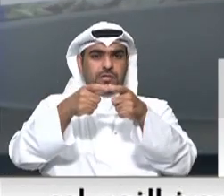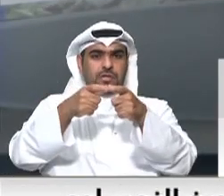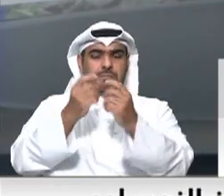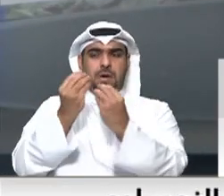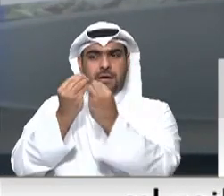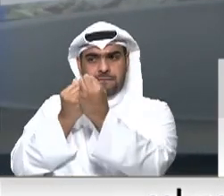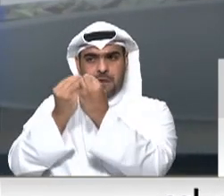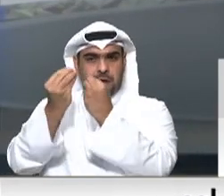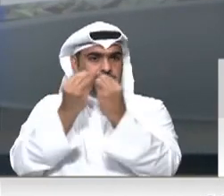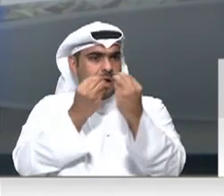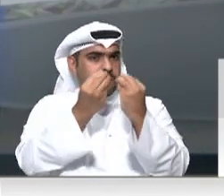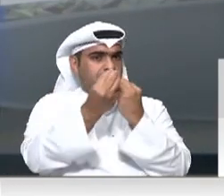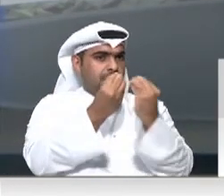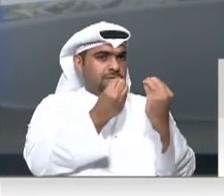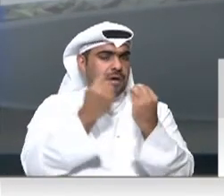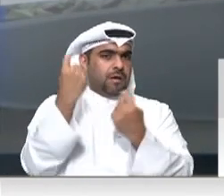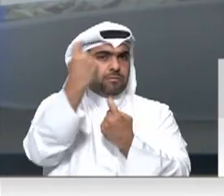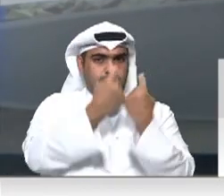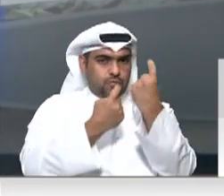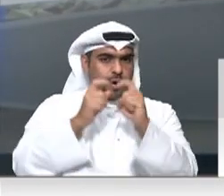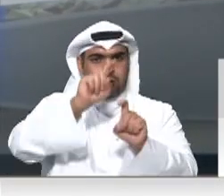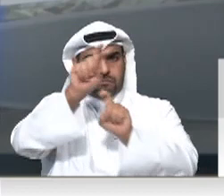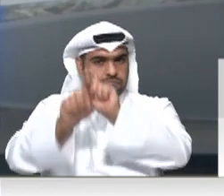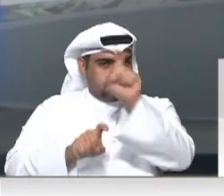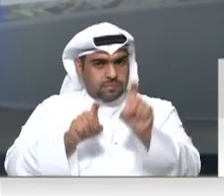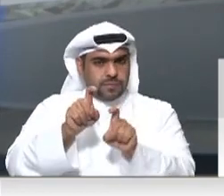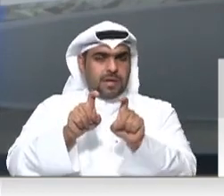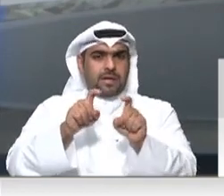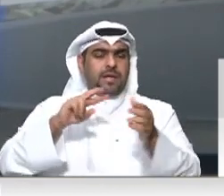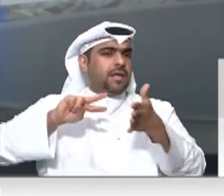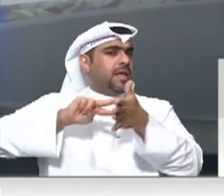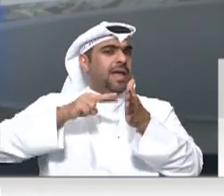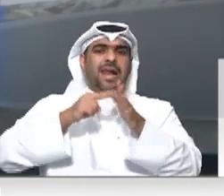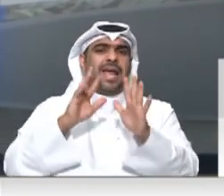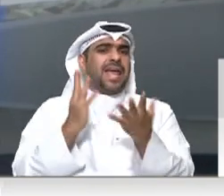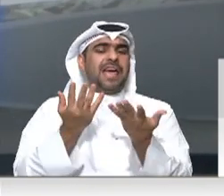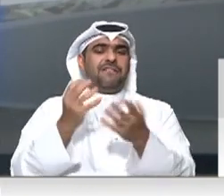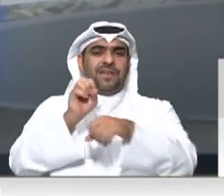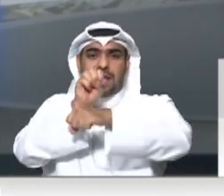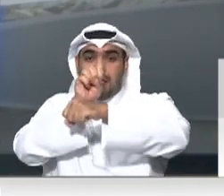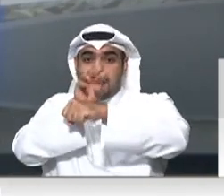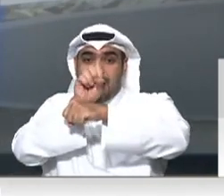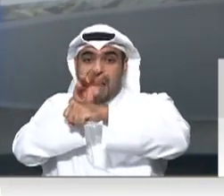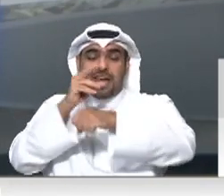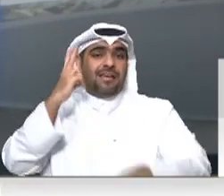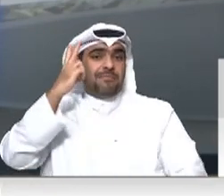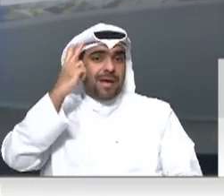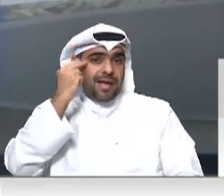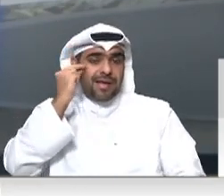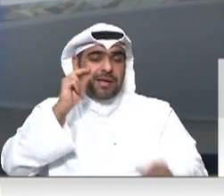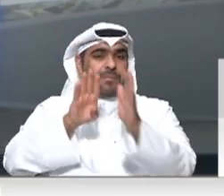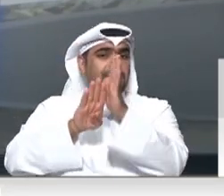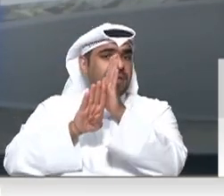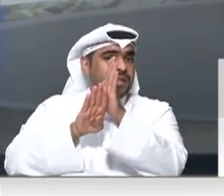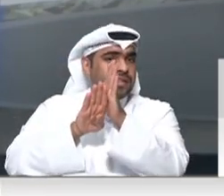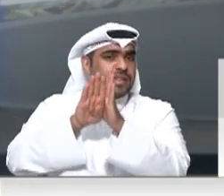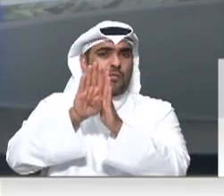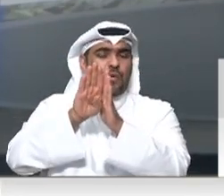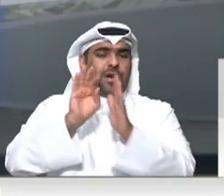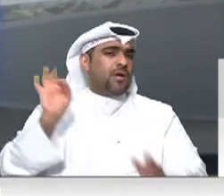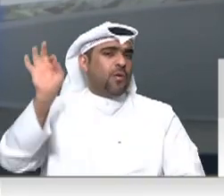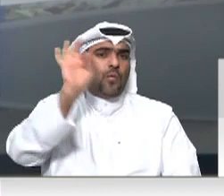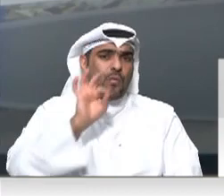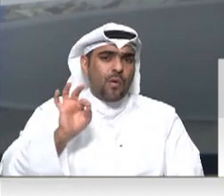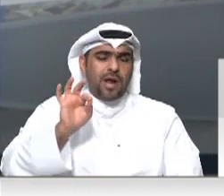تصحيح مسار التعليم من التشخيص والحلول الى التشريع والتنفيذ وذلك في مسرح مجلس